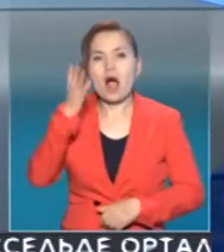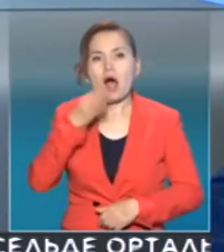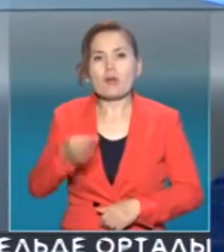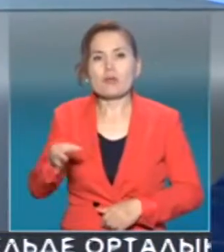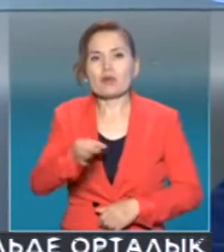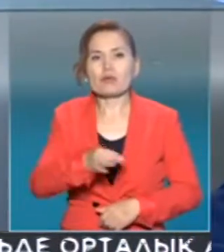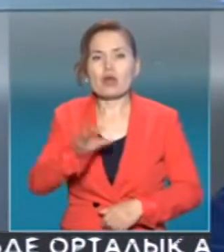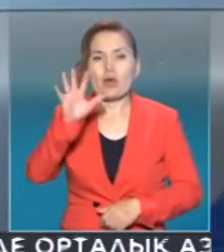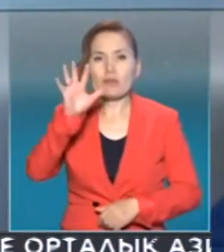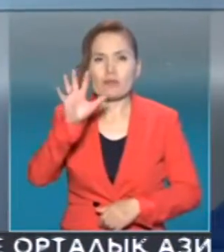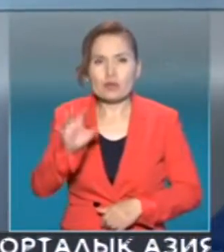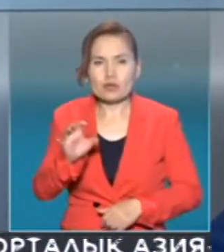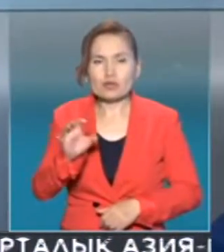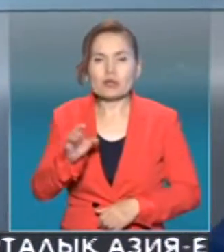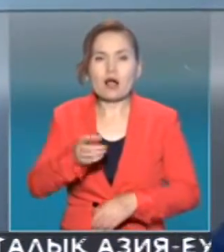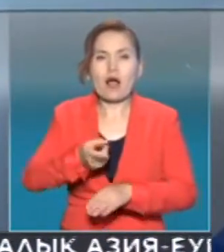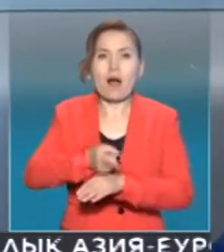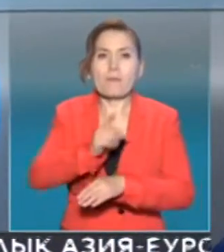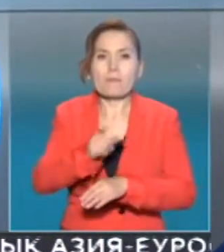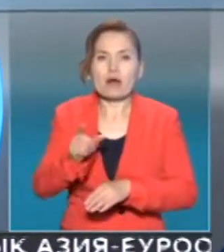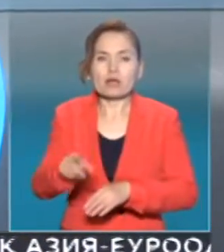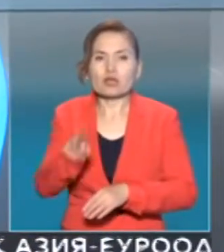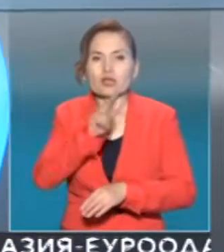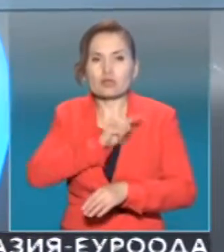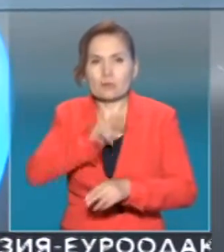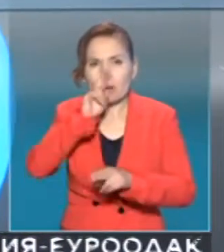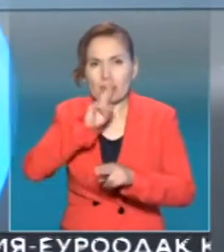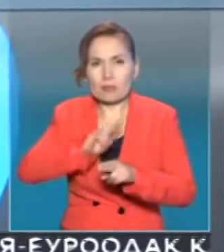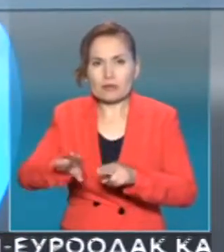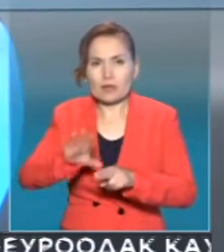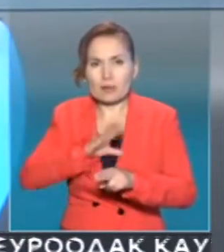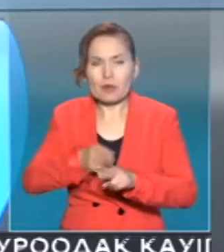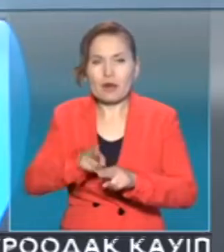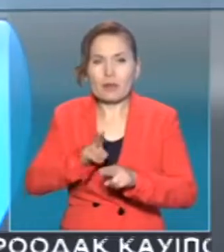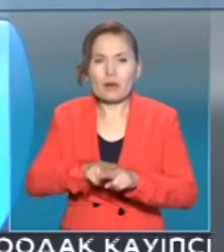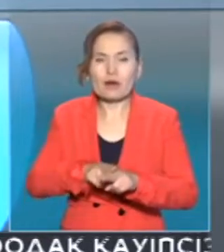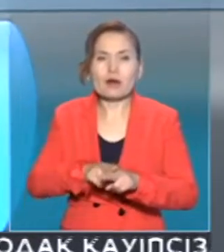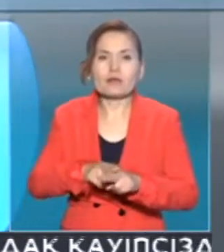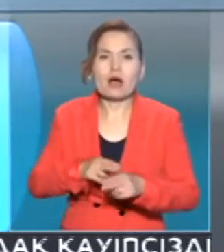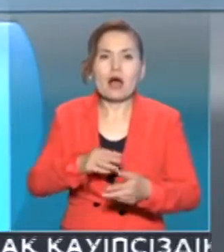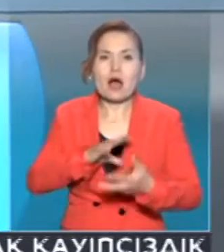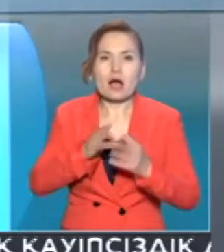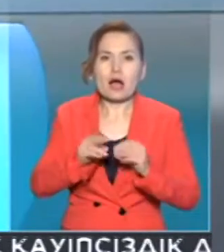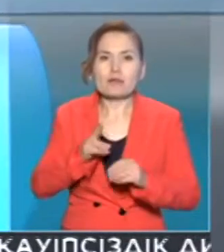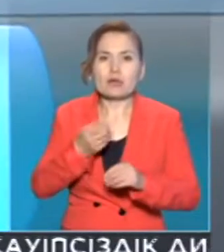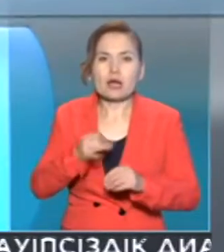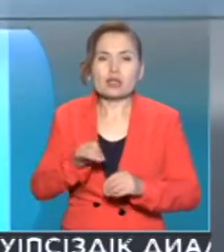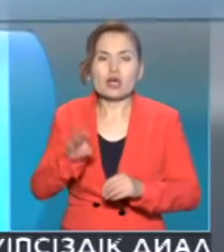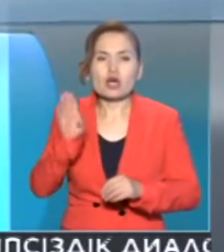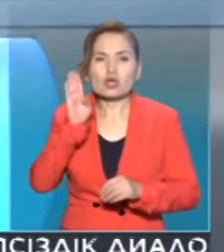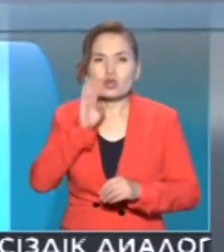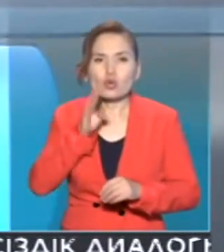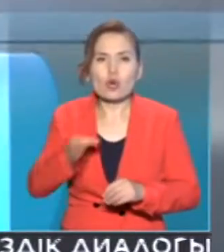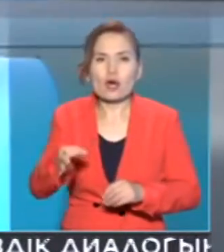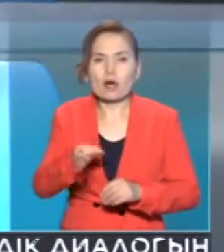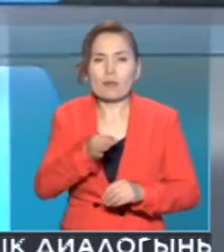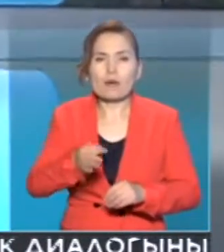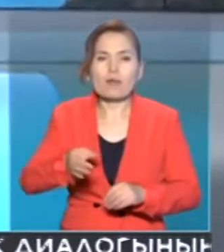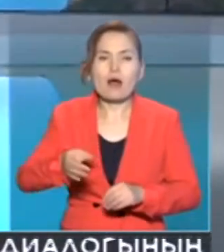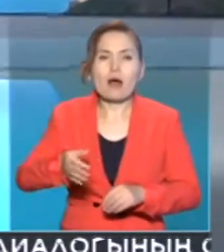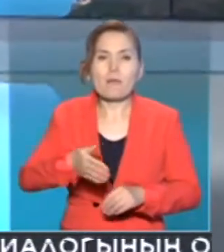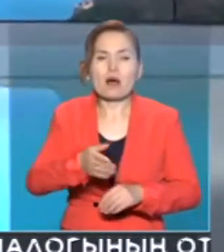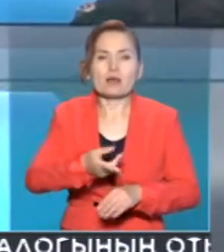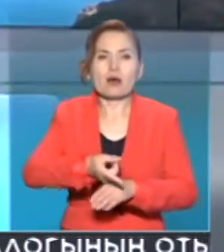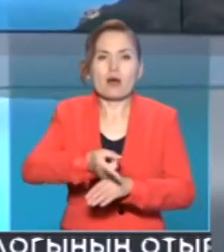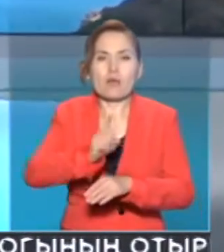Алматы облысында 500-ге жуық балықшы жұмыссыз қаламыз ба деп алаңдап отыр. Себебі әлде бір бастамашыл топ Қапшағай су қоймасында балық аулауға 5 жылға